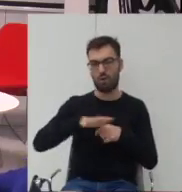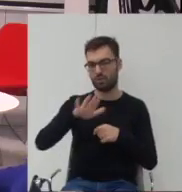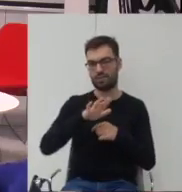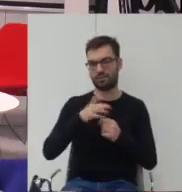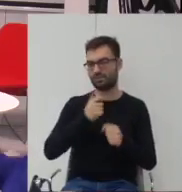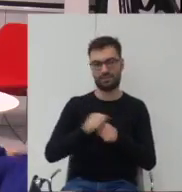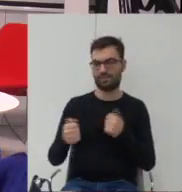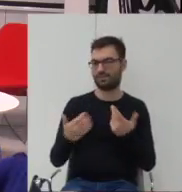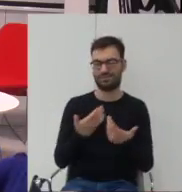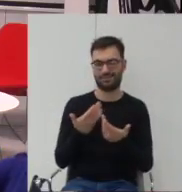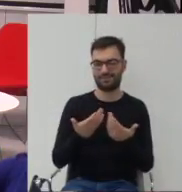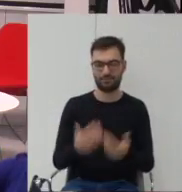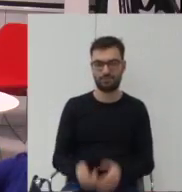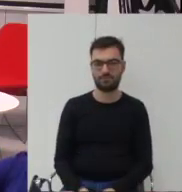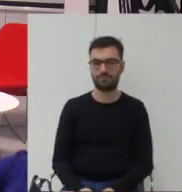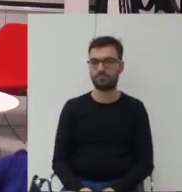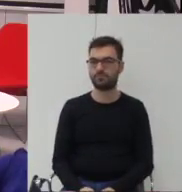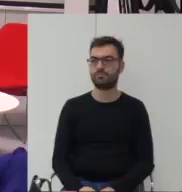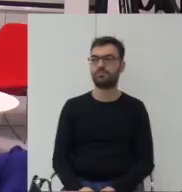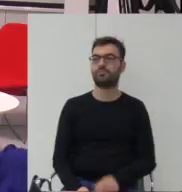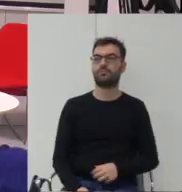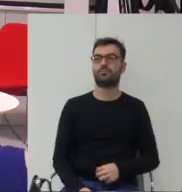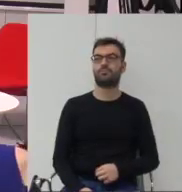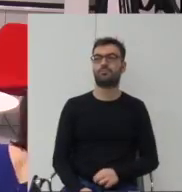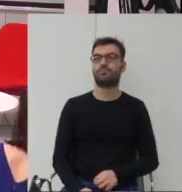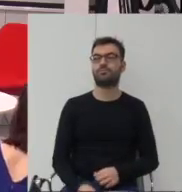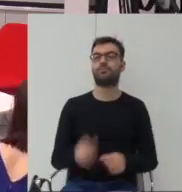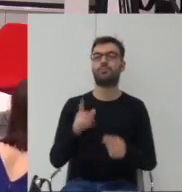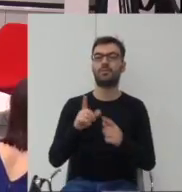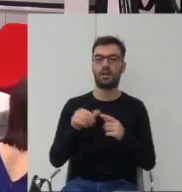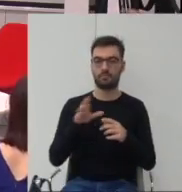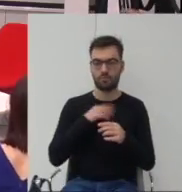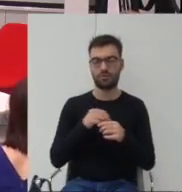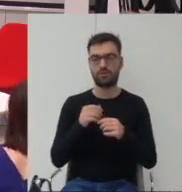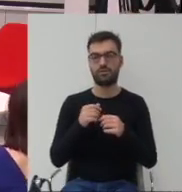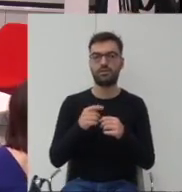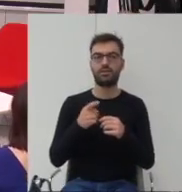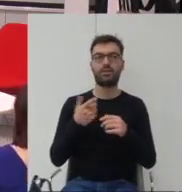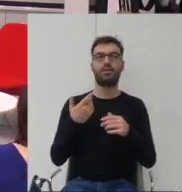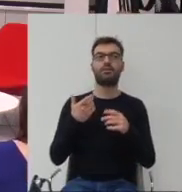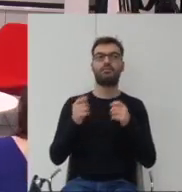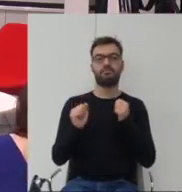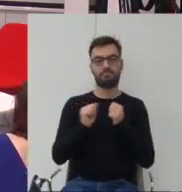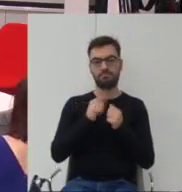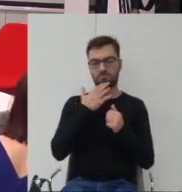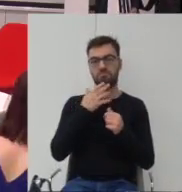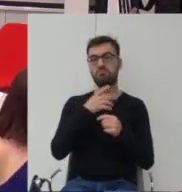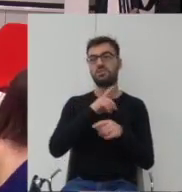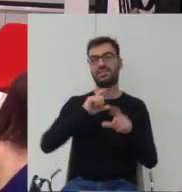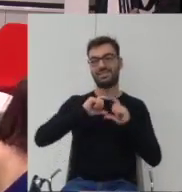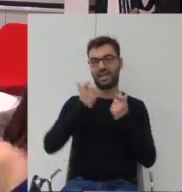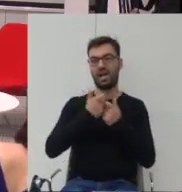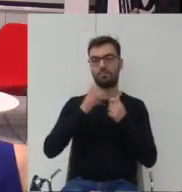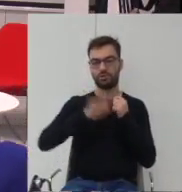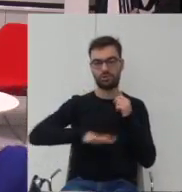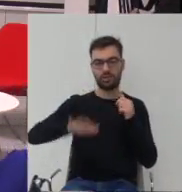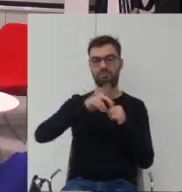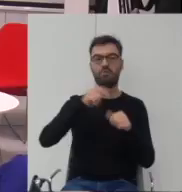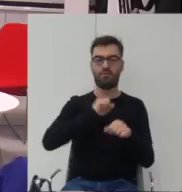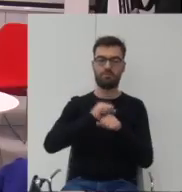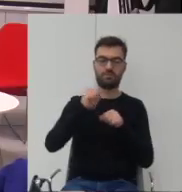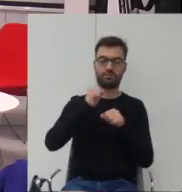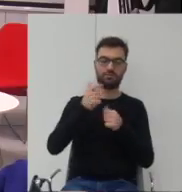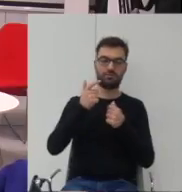nie jest to żadna społeczność, więc, ale można postulować, że cała przestrzeń właściwie powinna